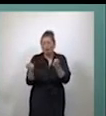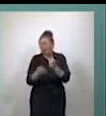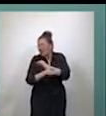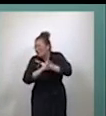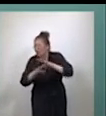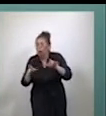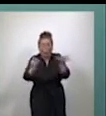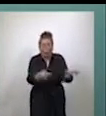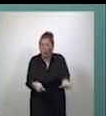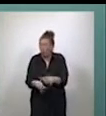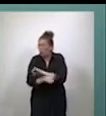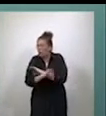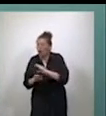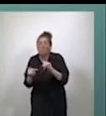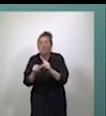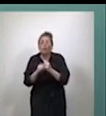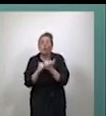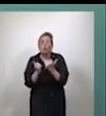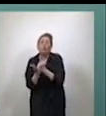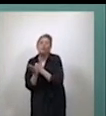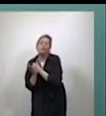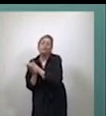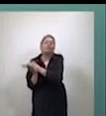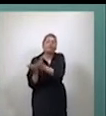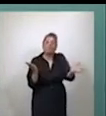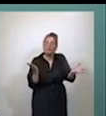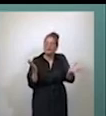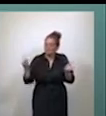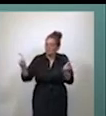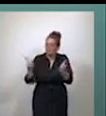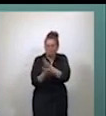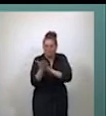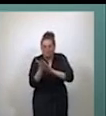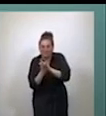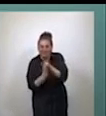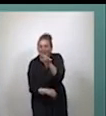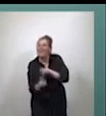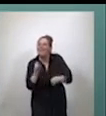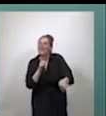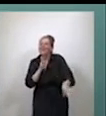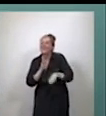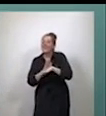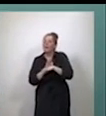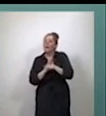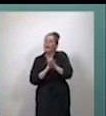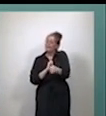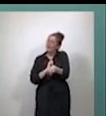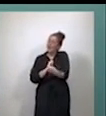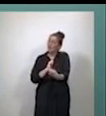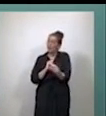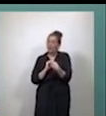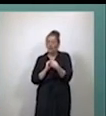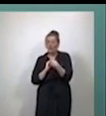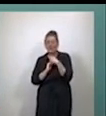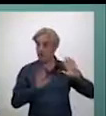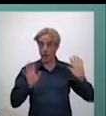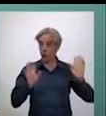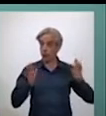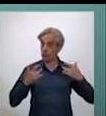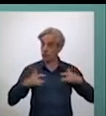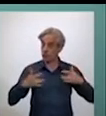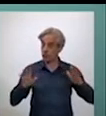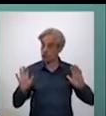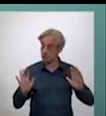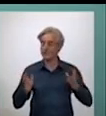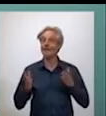de diversification, totalement opposée à son modèle naturel qui est un rôle social. Ainsi,